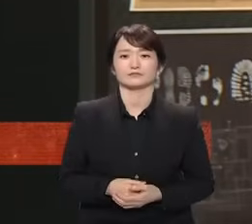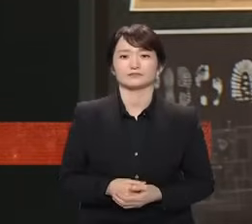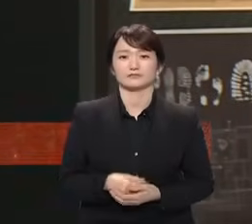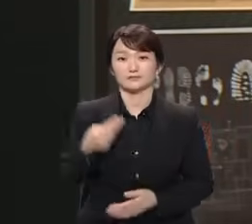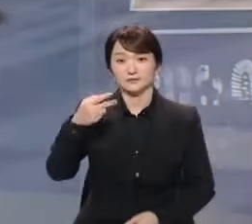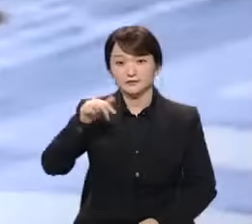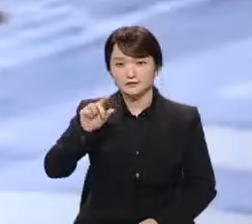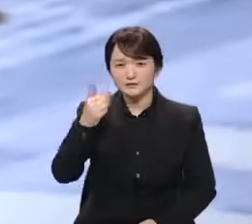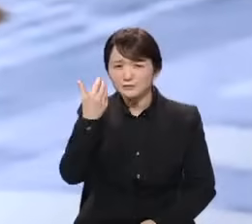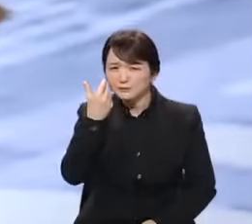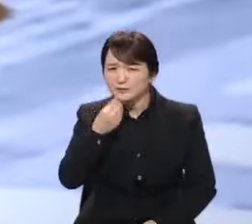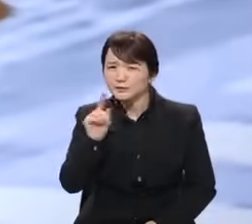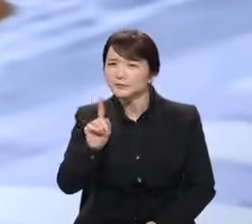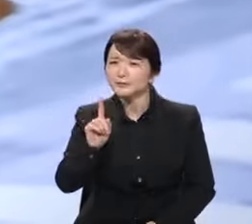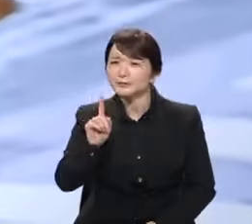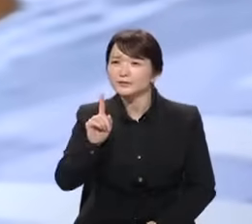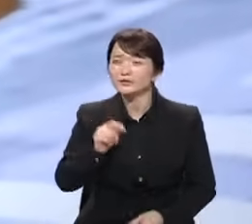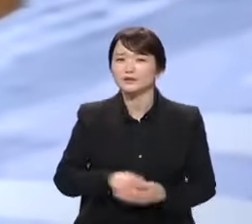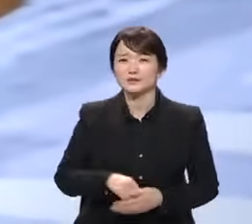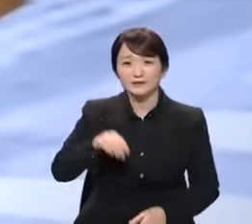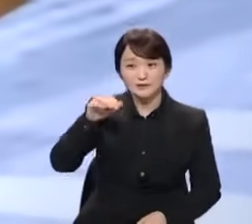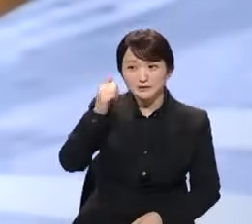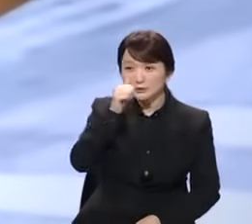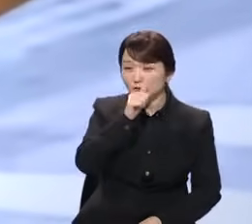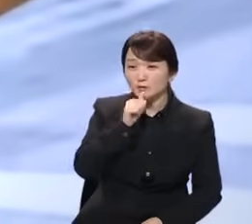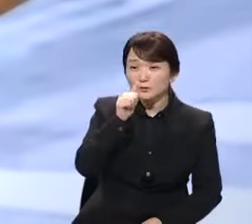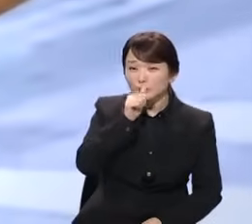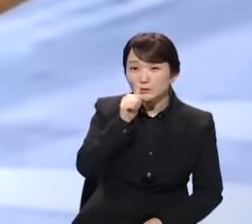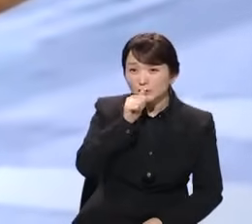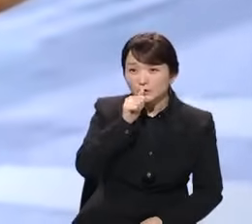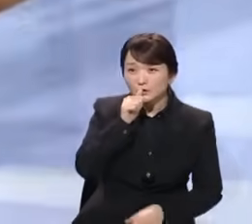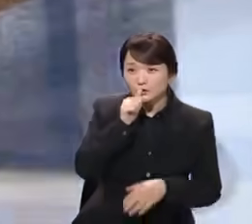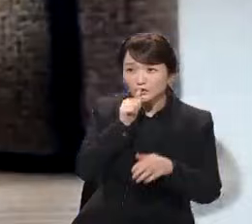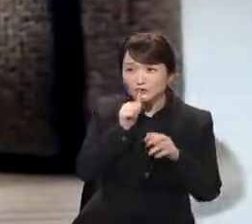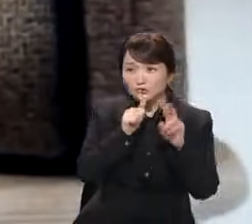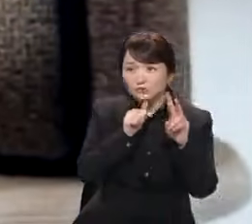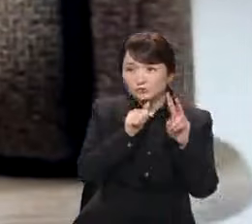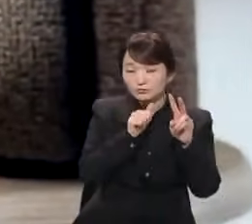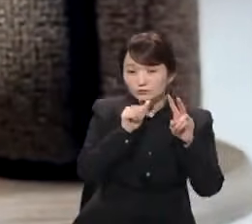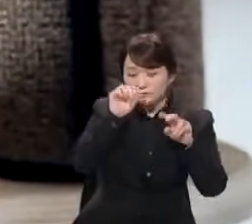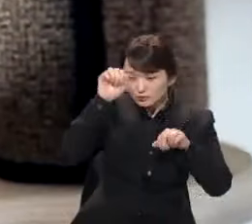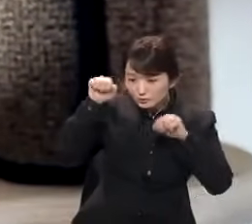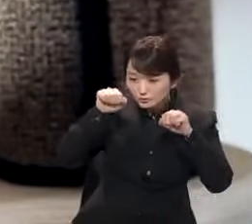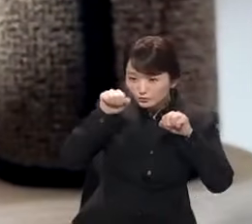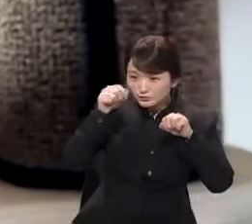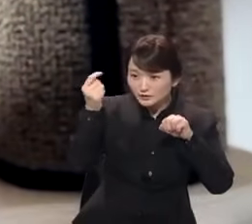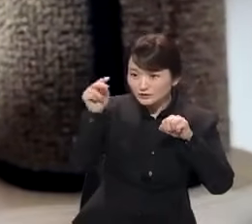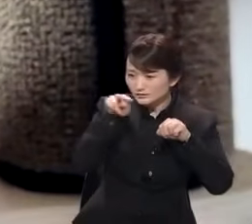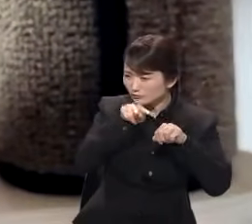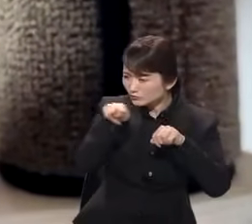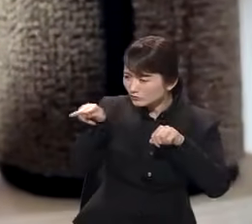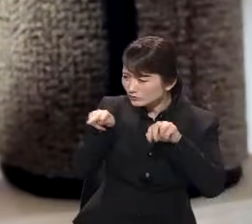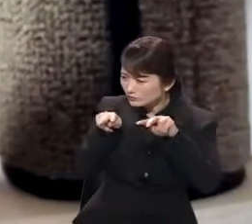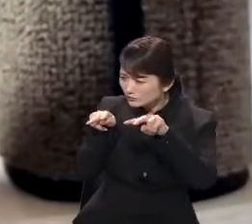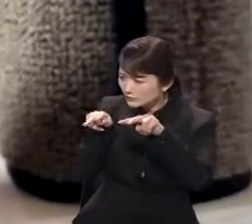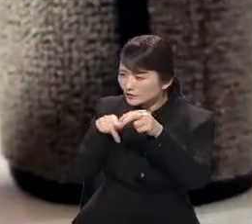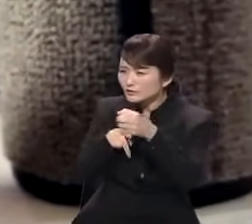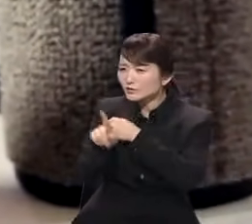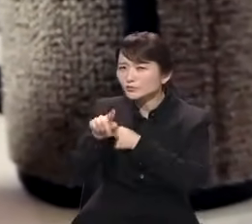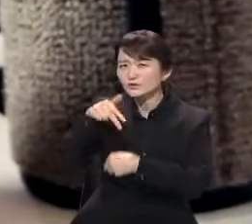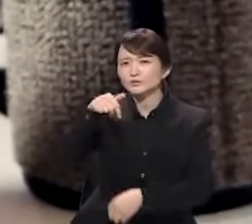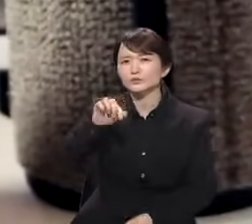도대체 사반의 매력은 무엇이길래 쿠키, 젤리 이 녀석들까지 이렇게 초집중을 하는 걸까요 하신